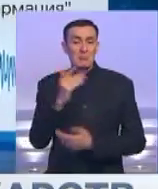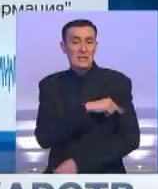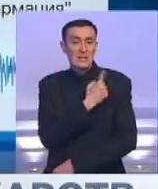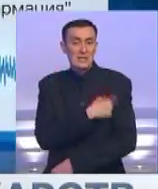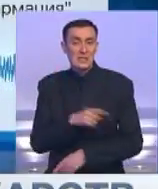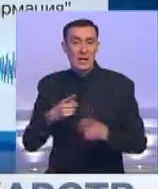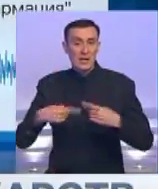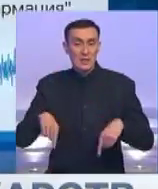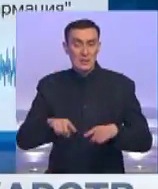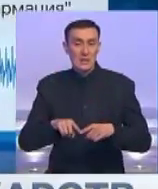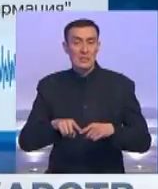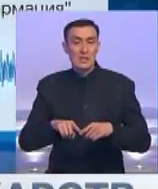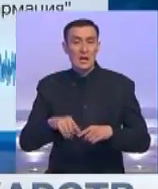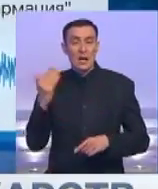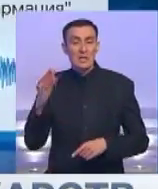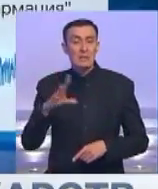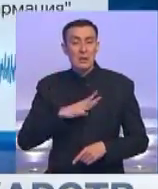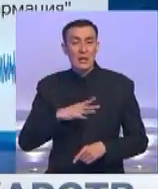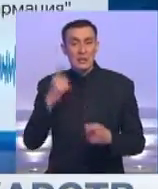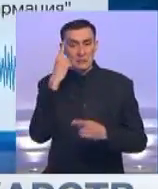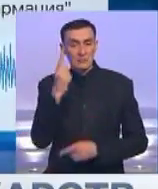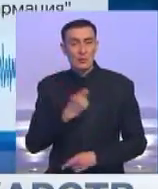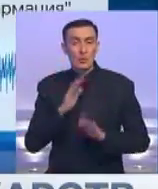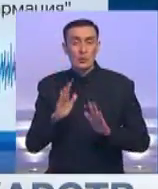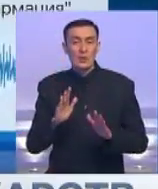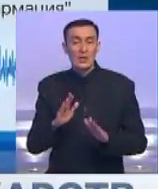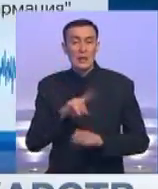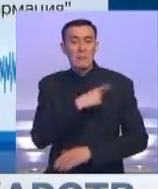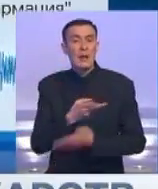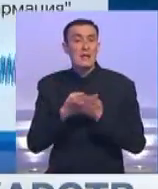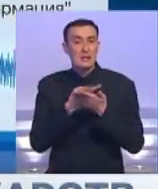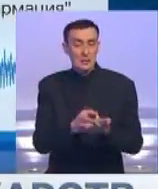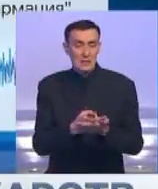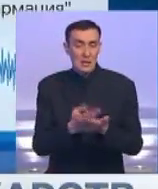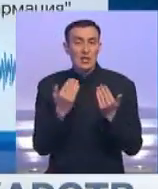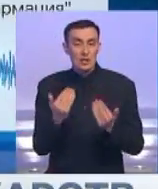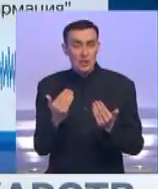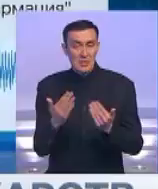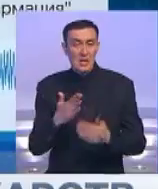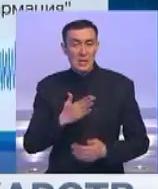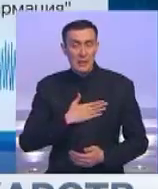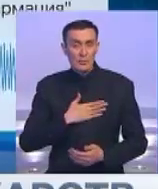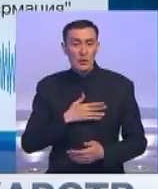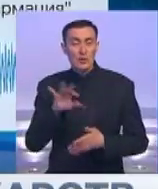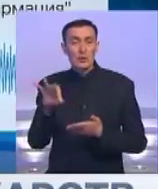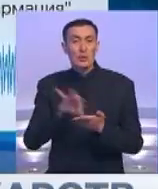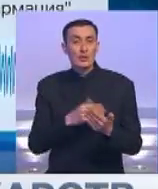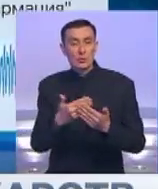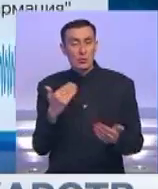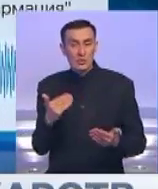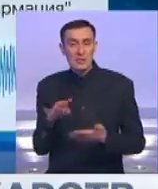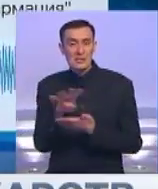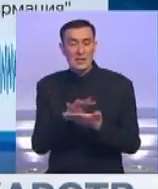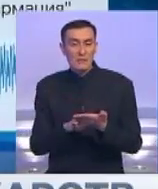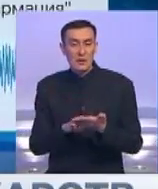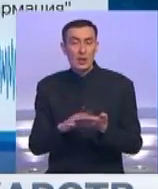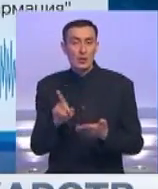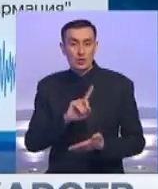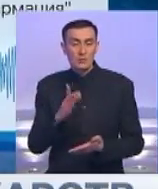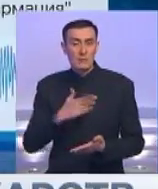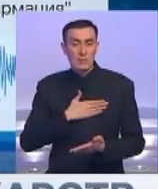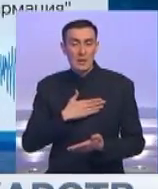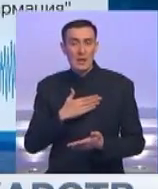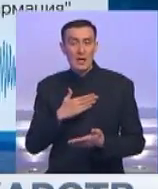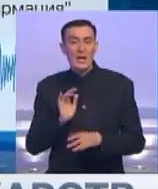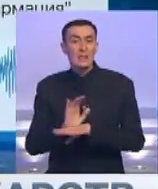медицинских организаций. Они поступили только для стационаров. Сейчас нам досрочная поступила заявка на то, чтобы мы их